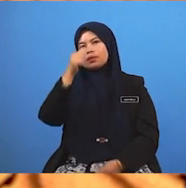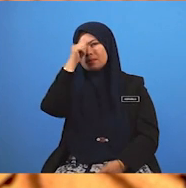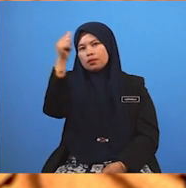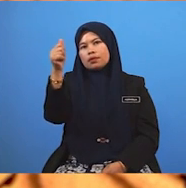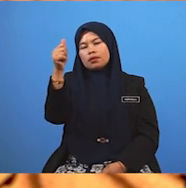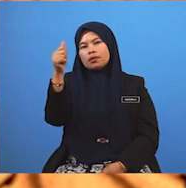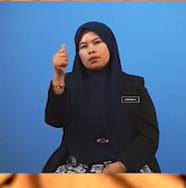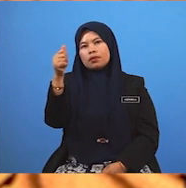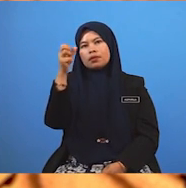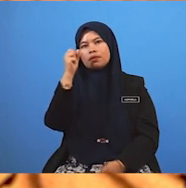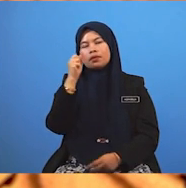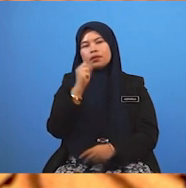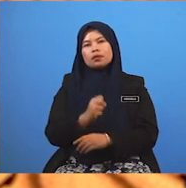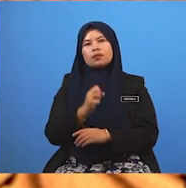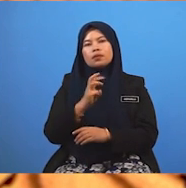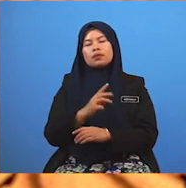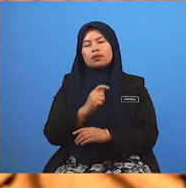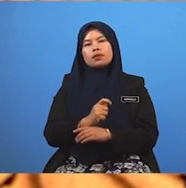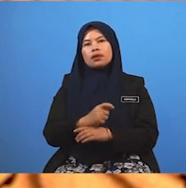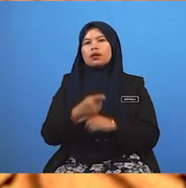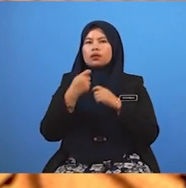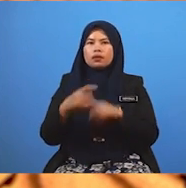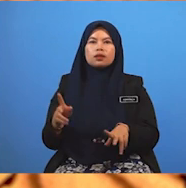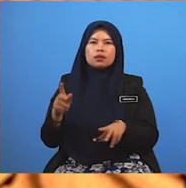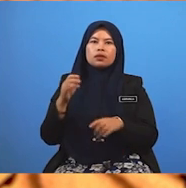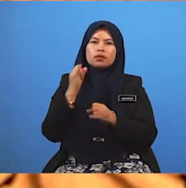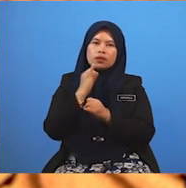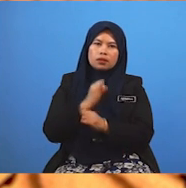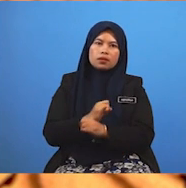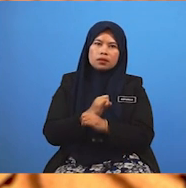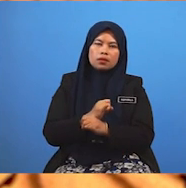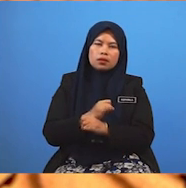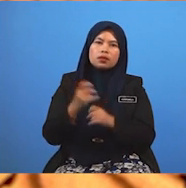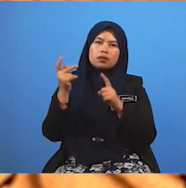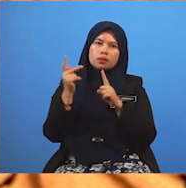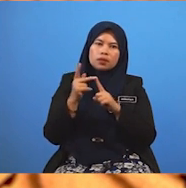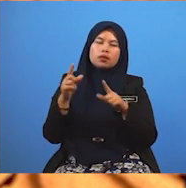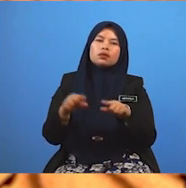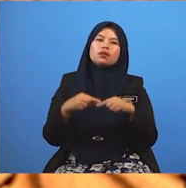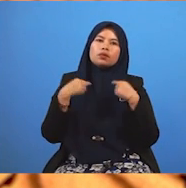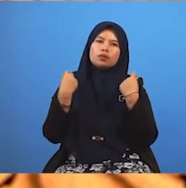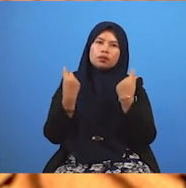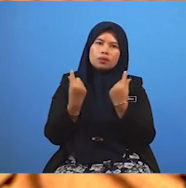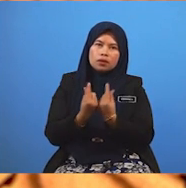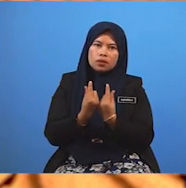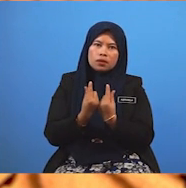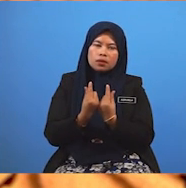telah menjanjikan kepada golongan Ashabul Yamin dan